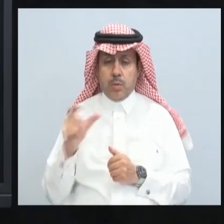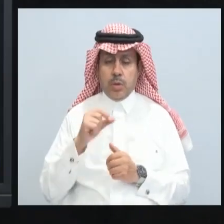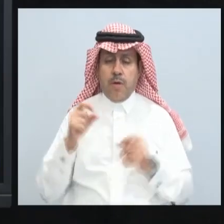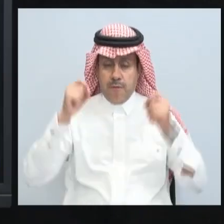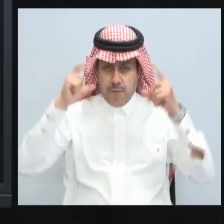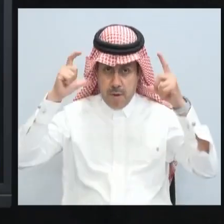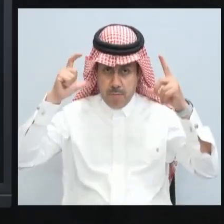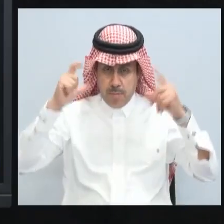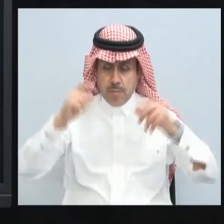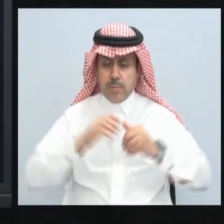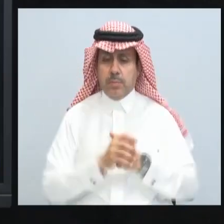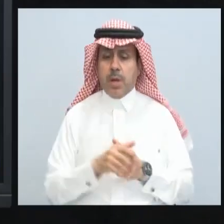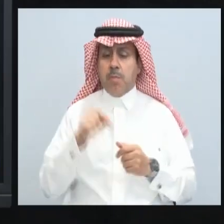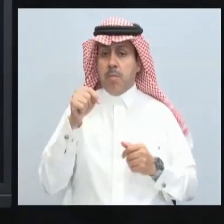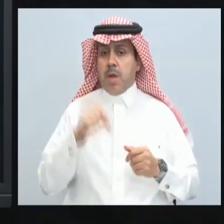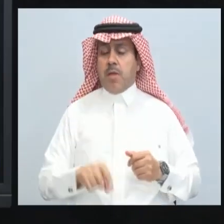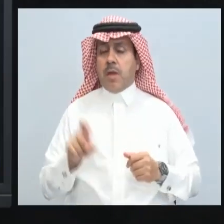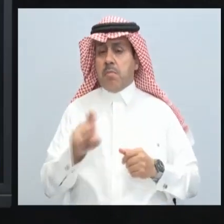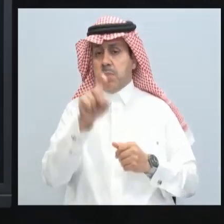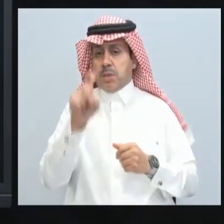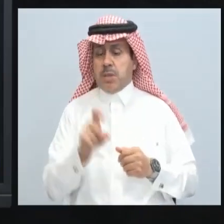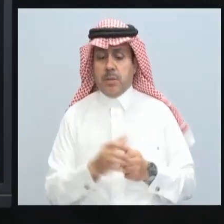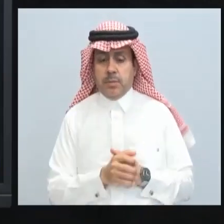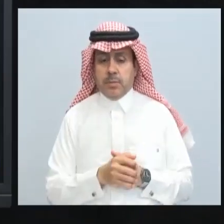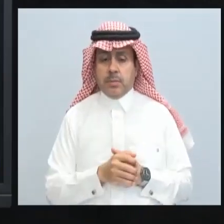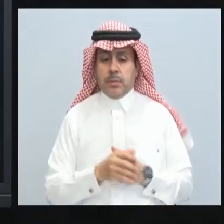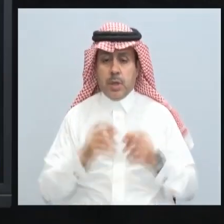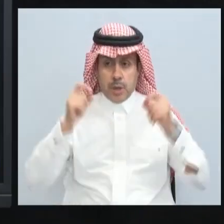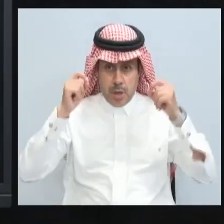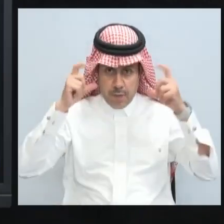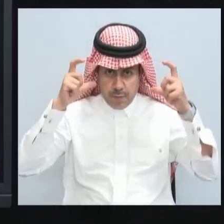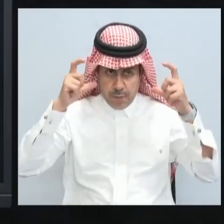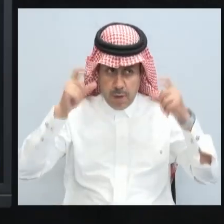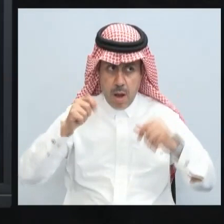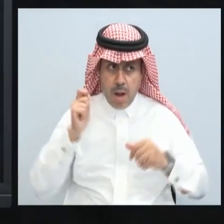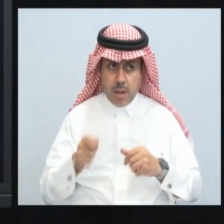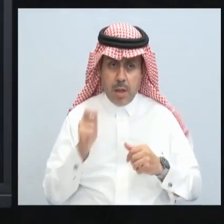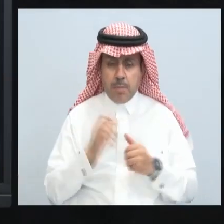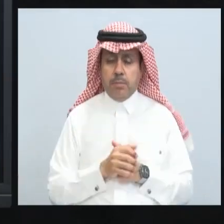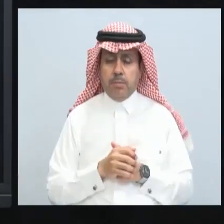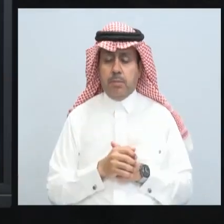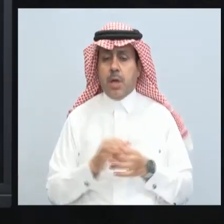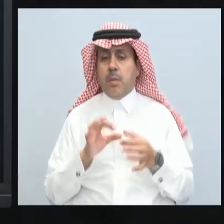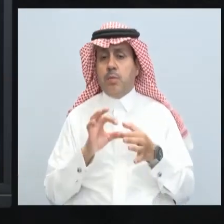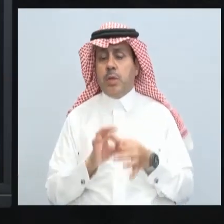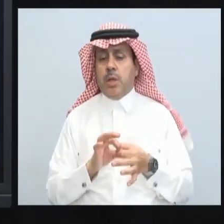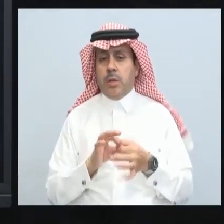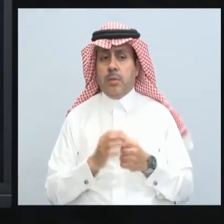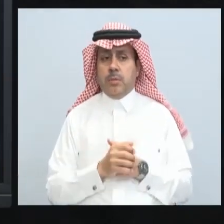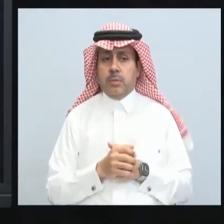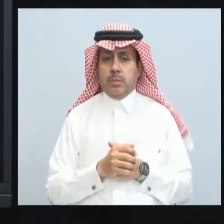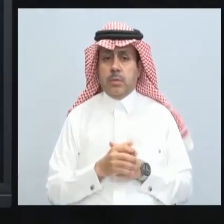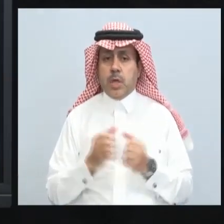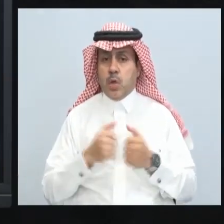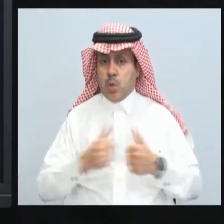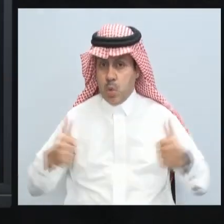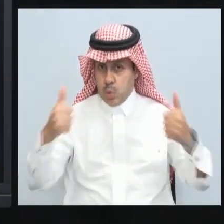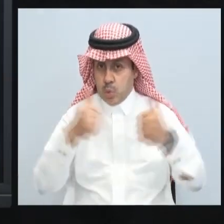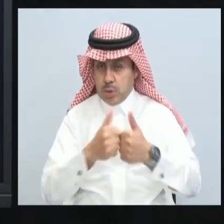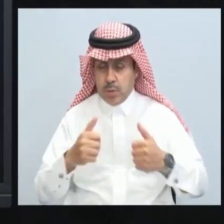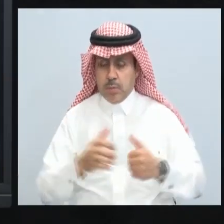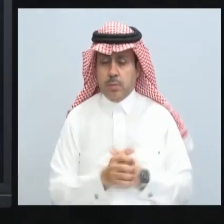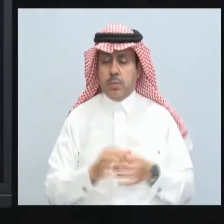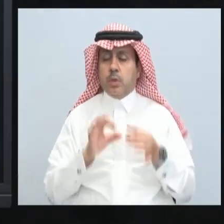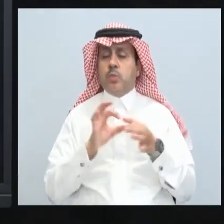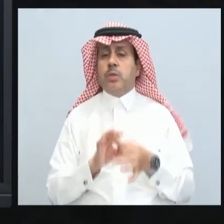فهم ثاقب بهذه المسائل وحتى يعرف هذه الاحكام المتعلقه بال الاسره والمتعلق